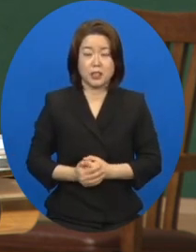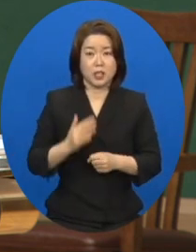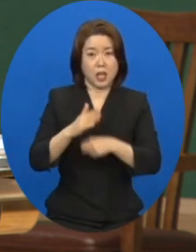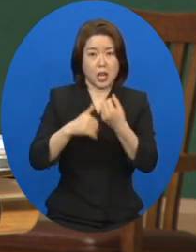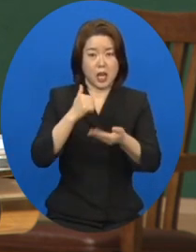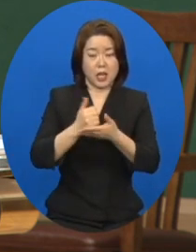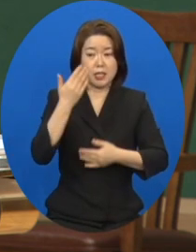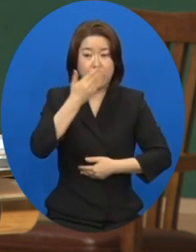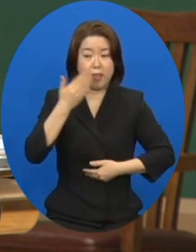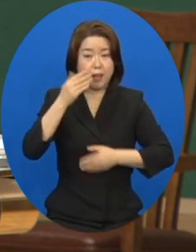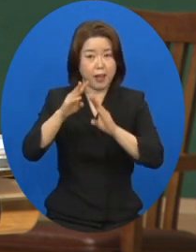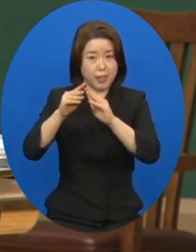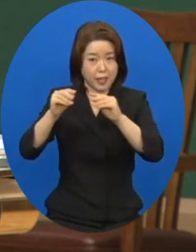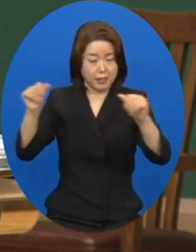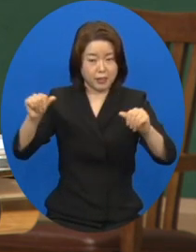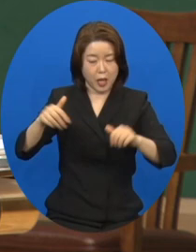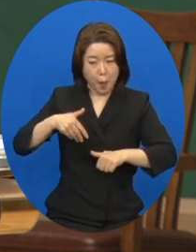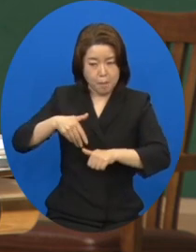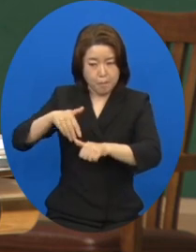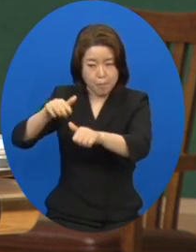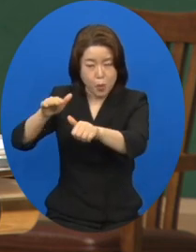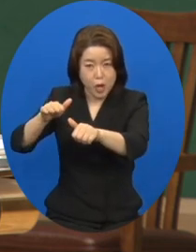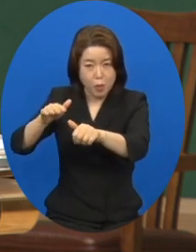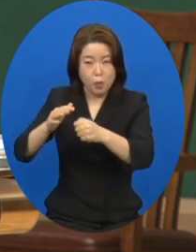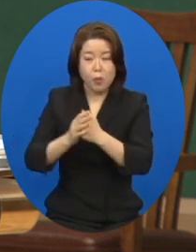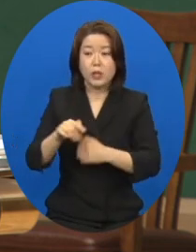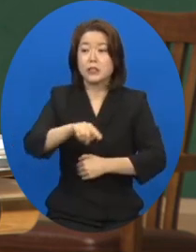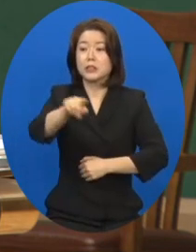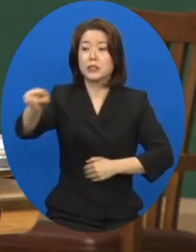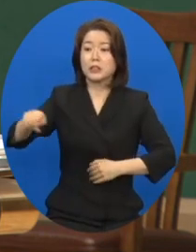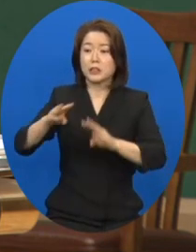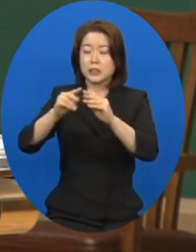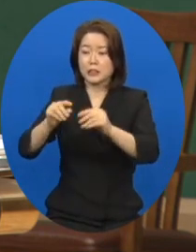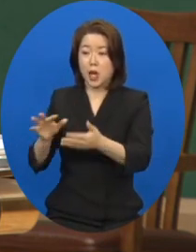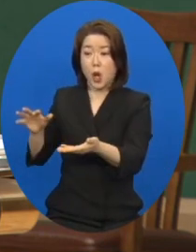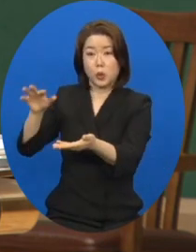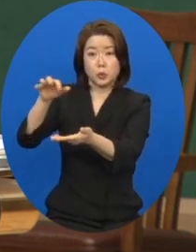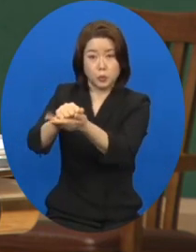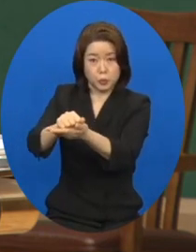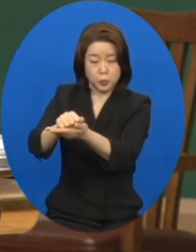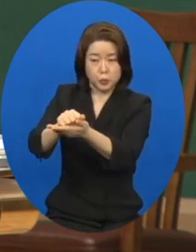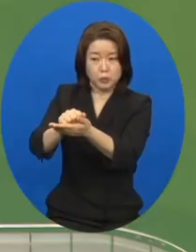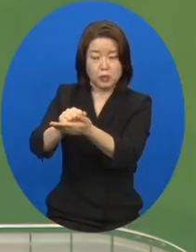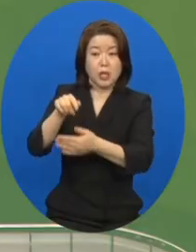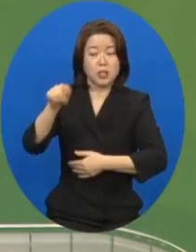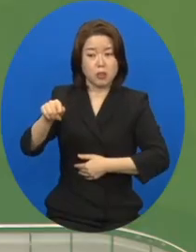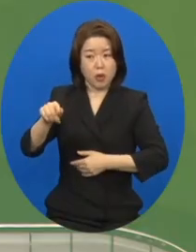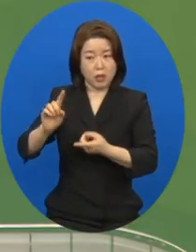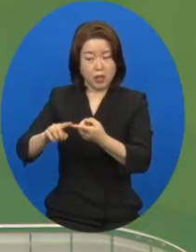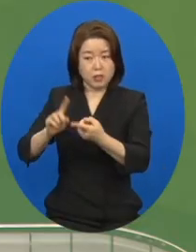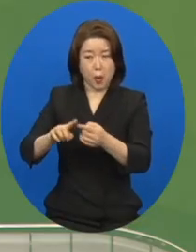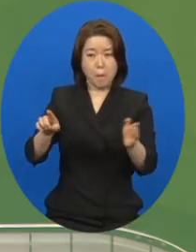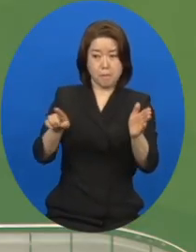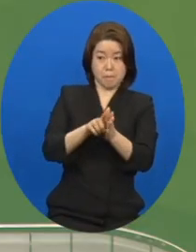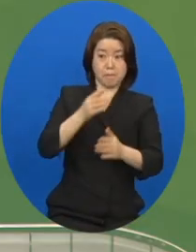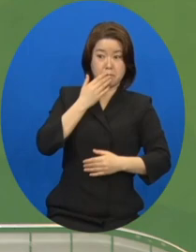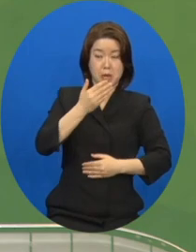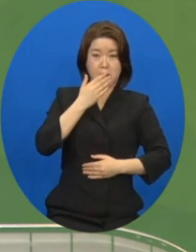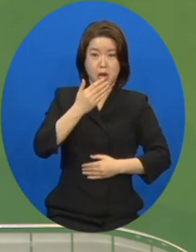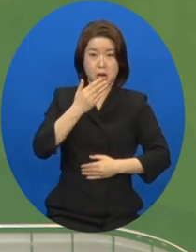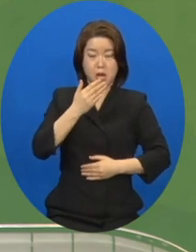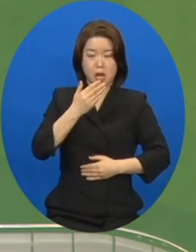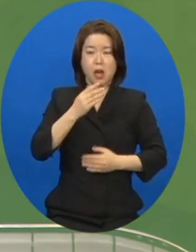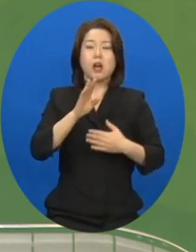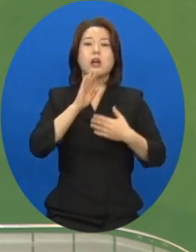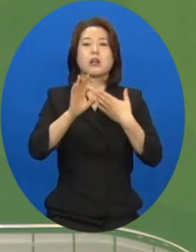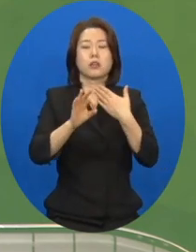하나님께서 가나안 땅에 들여보내시고 그들을 그 땅을 점령하게 하실 것이라고 믿어져야 그들이 요단강을 건널 수